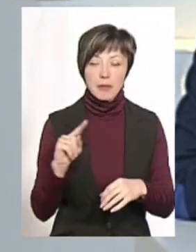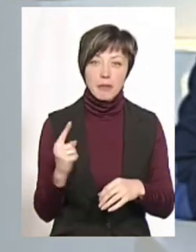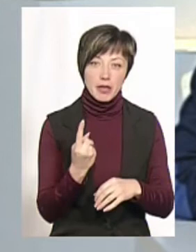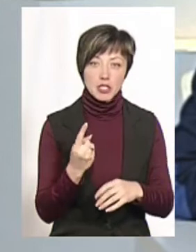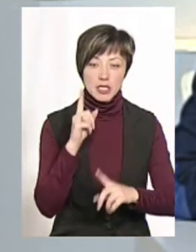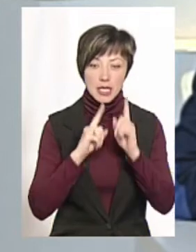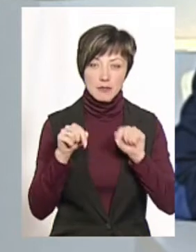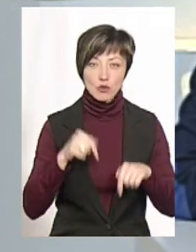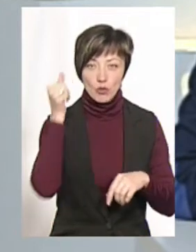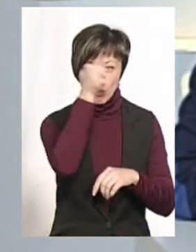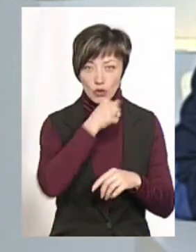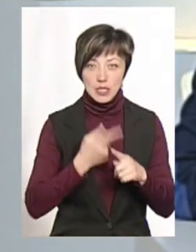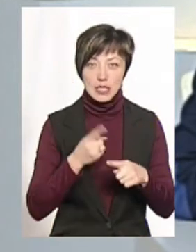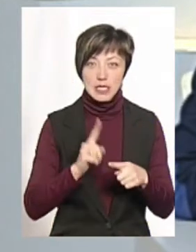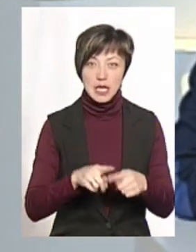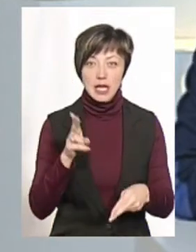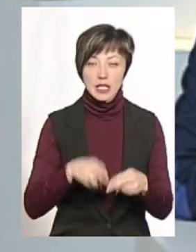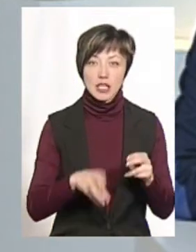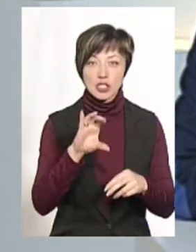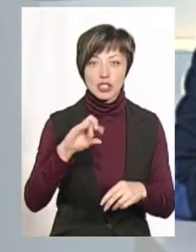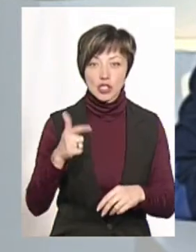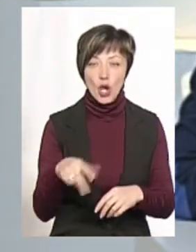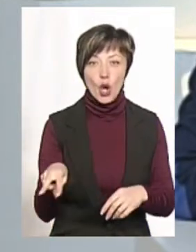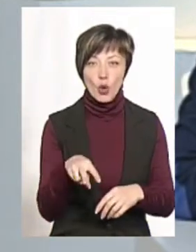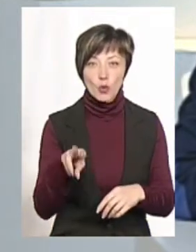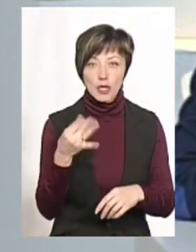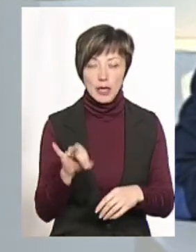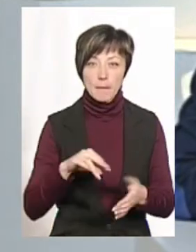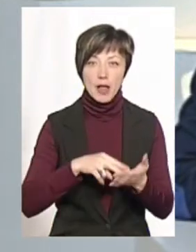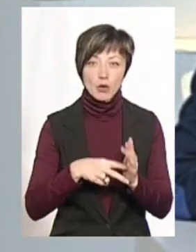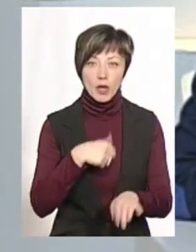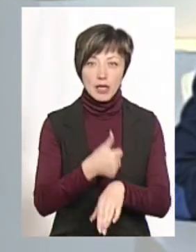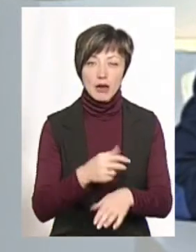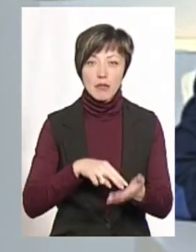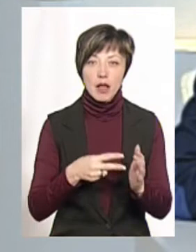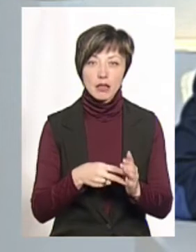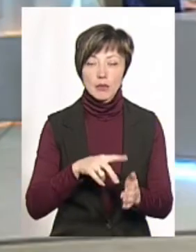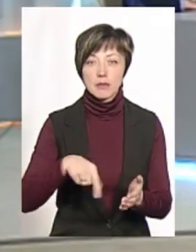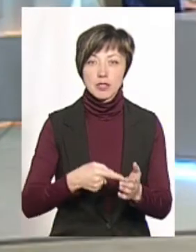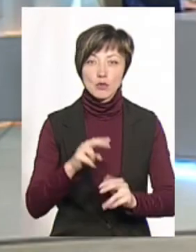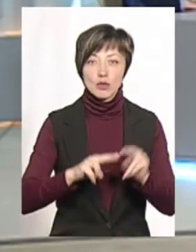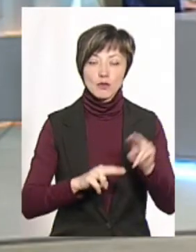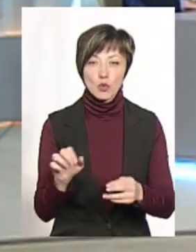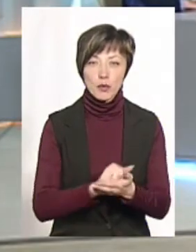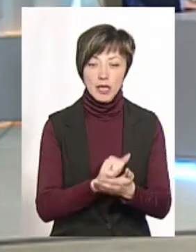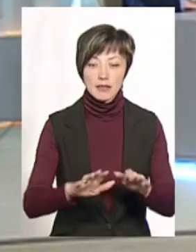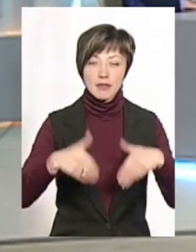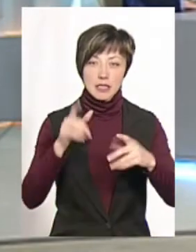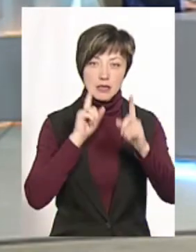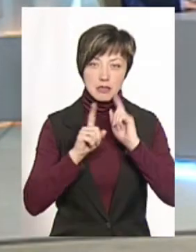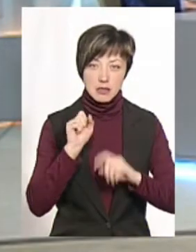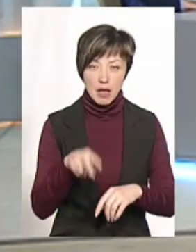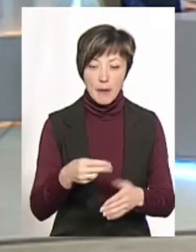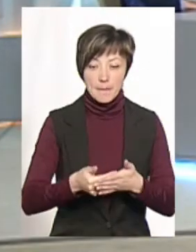перша сесія в цьому році, це буде кінець січня або лютого, ми плануємо генеральний план і містобудовну документацію виносити в сесійну